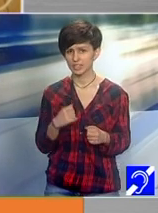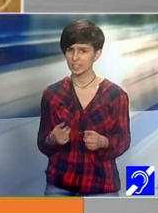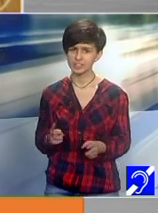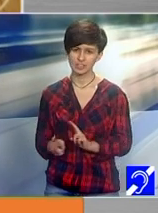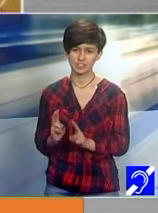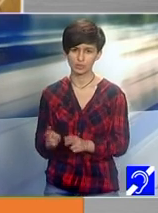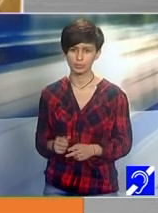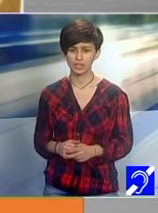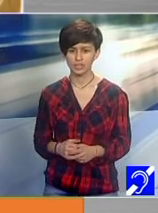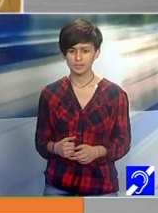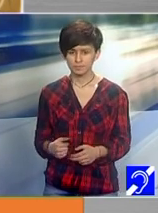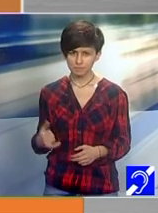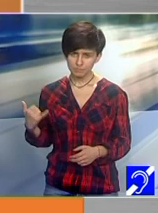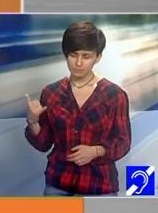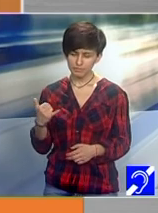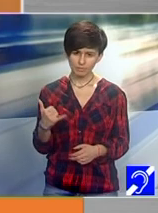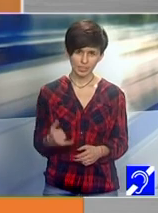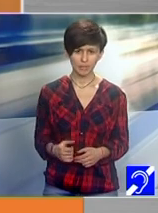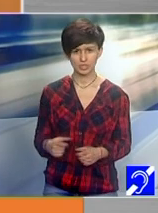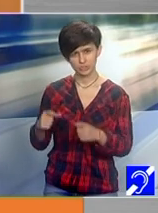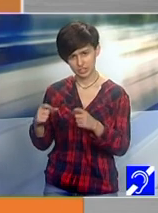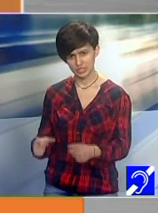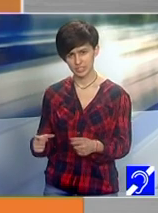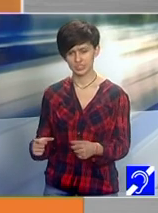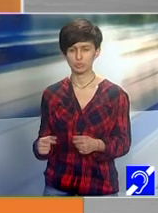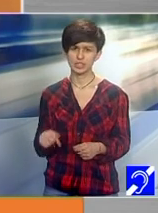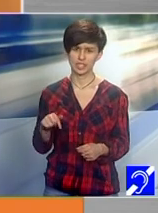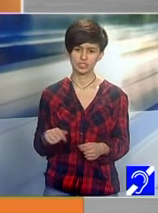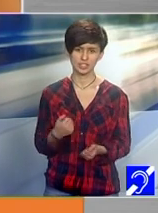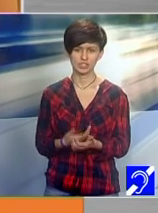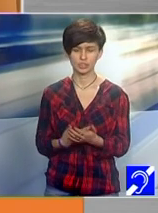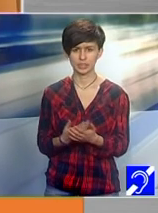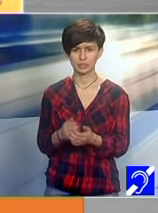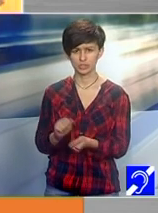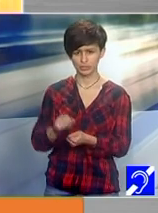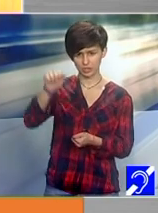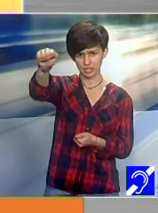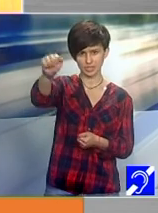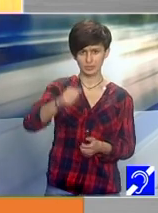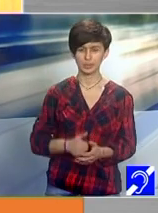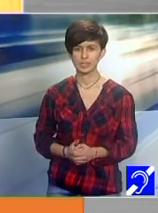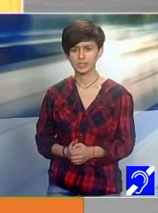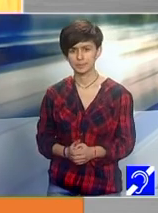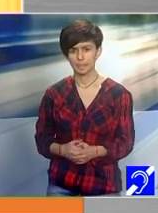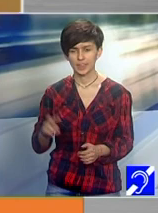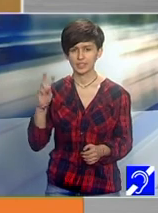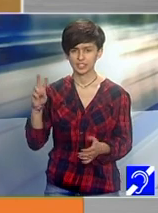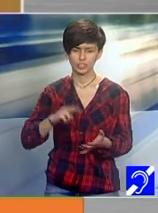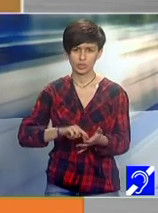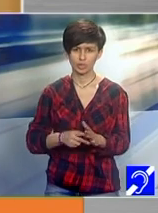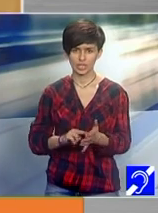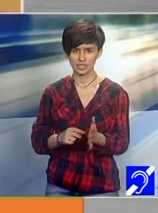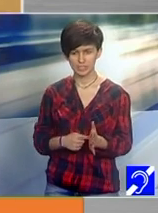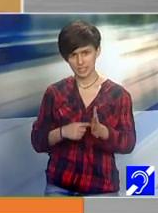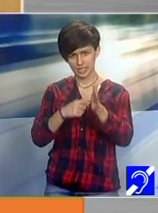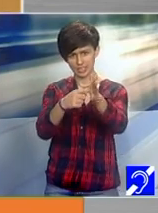stadiul acesta și pentru ce protestăm. Cu siguranță am convenit cele două organizații care